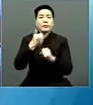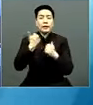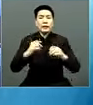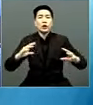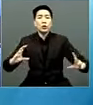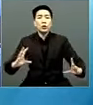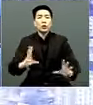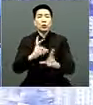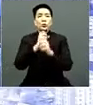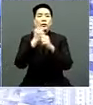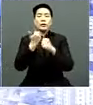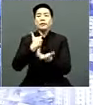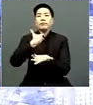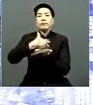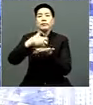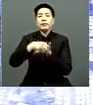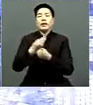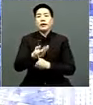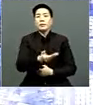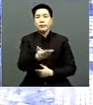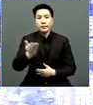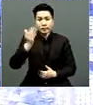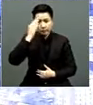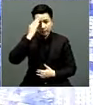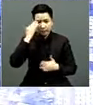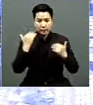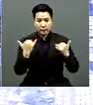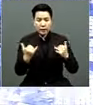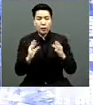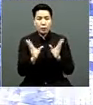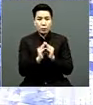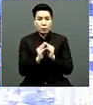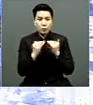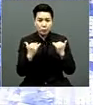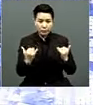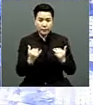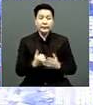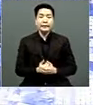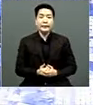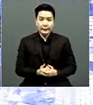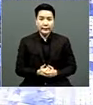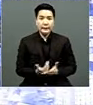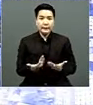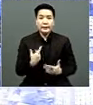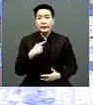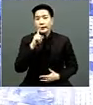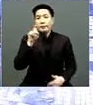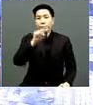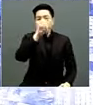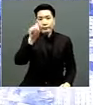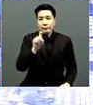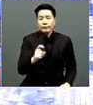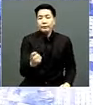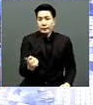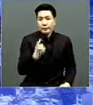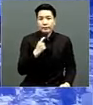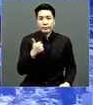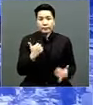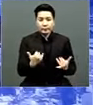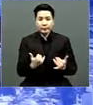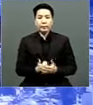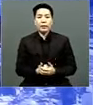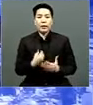โดยภาพรวมนะครับของการประชุมในวันนี้ครับเดี๋ยวรอคำถามเลยครับครับผมเชิญครับ ค่ะวันนี้เ